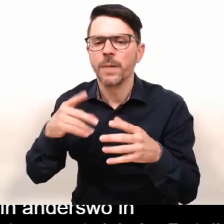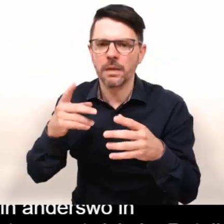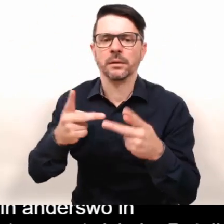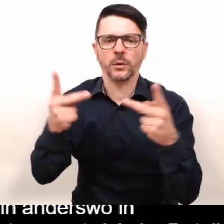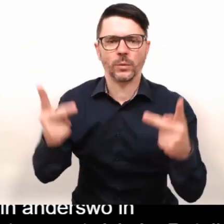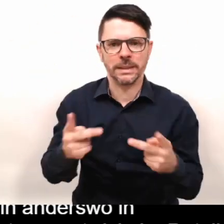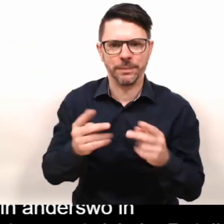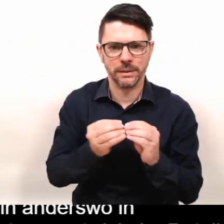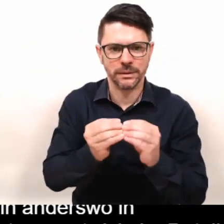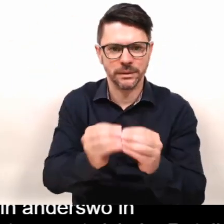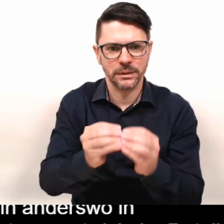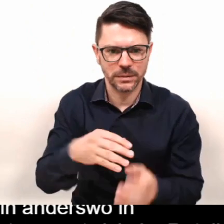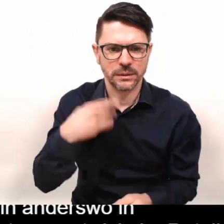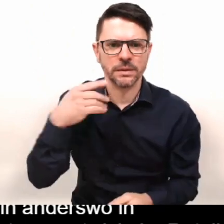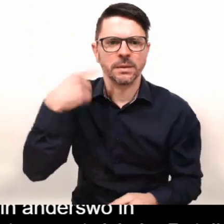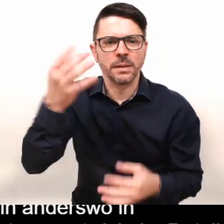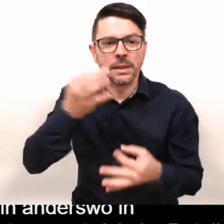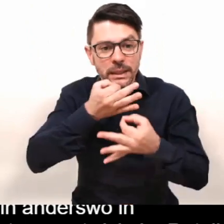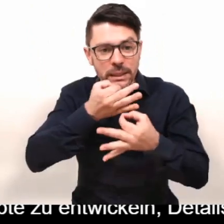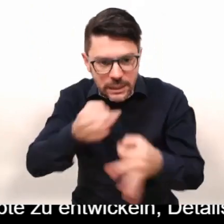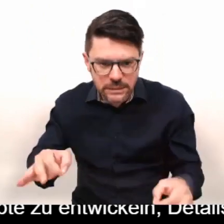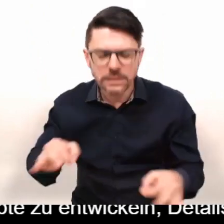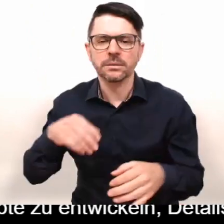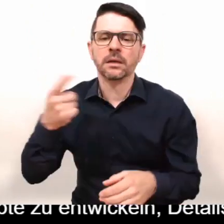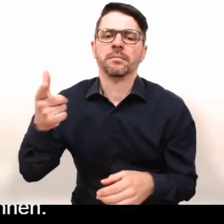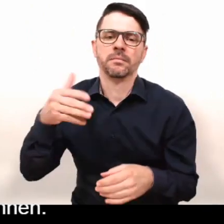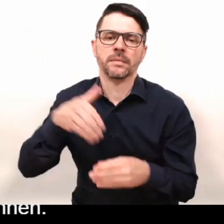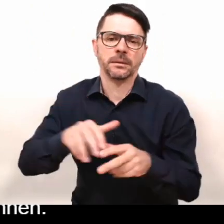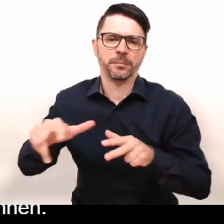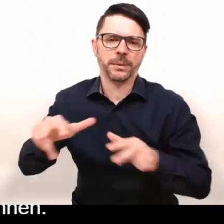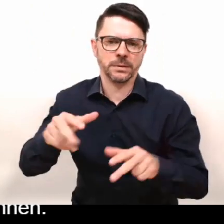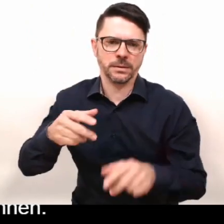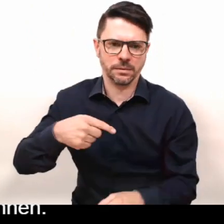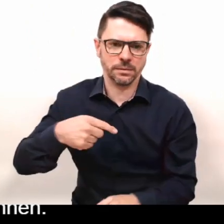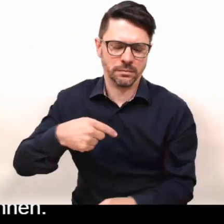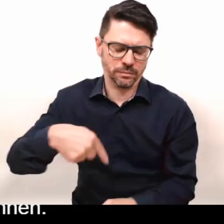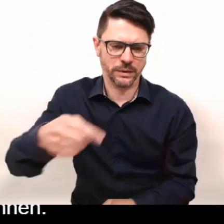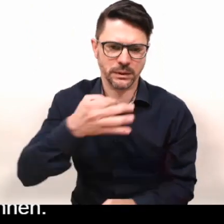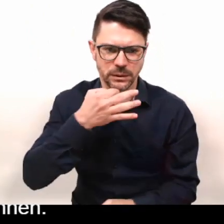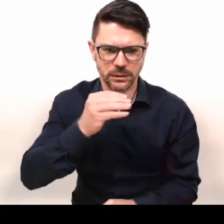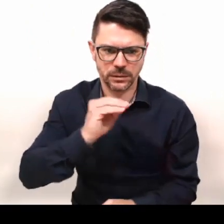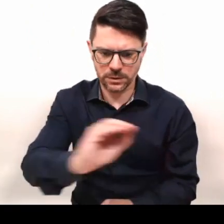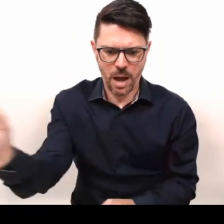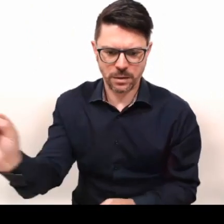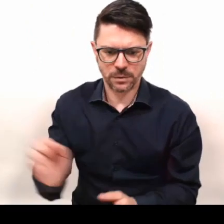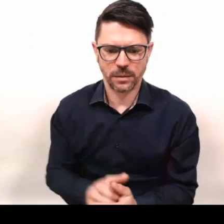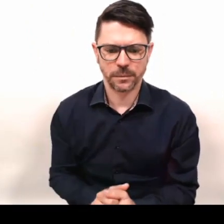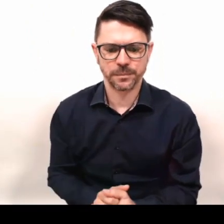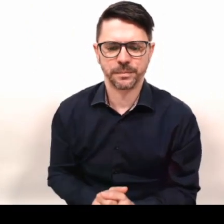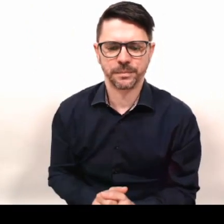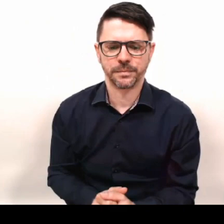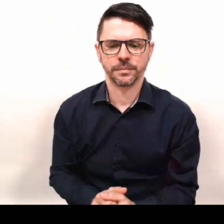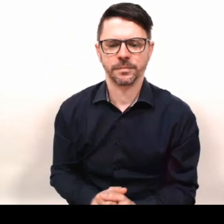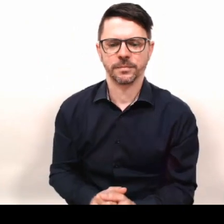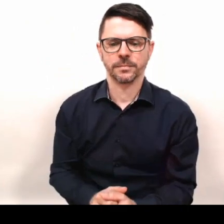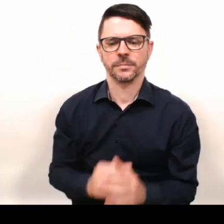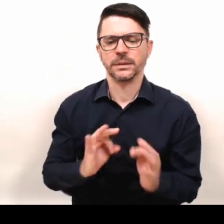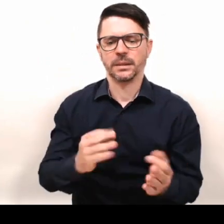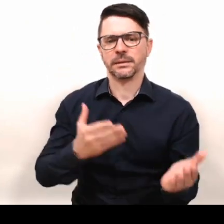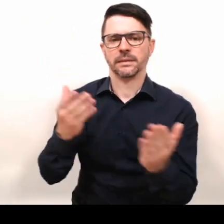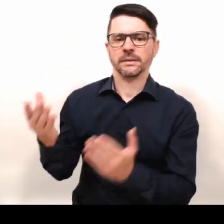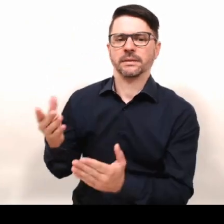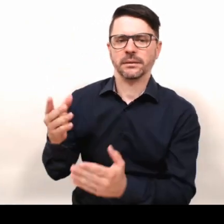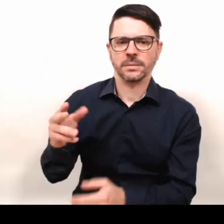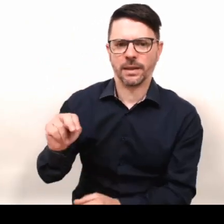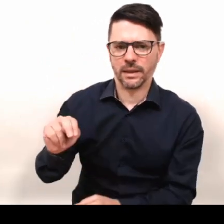Andreas Popp, RTL, NTV. Ich habe zunächst eine Frage für die Kollegin Christina Lewinsky an Herrn Aiwanger zu den Busunternehmen. Sie haben schon ein